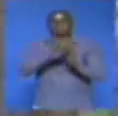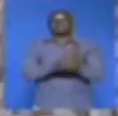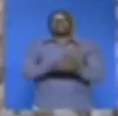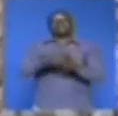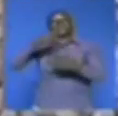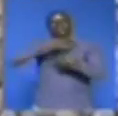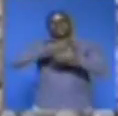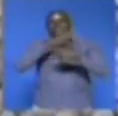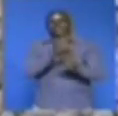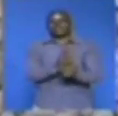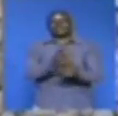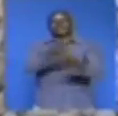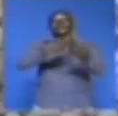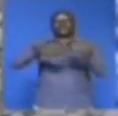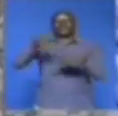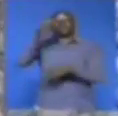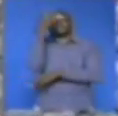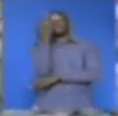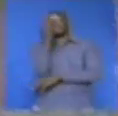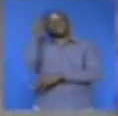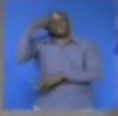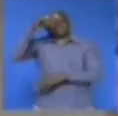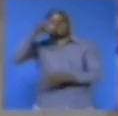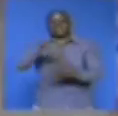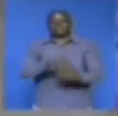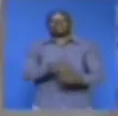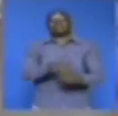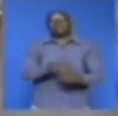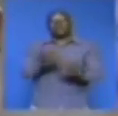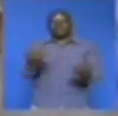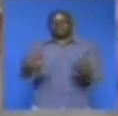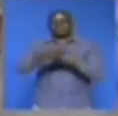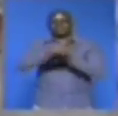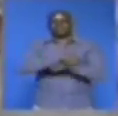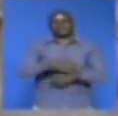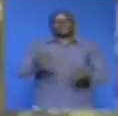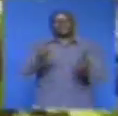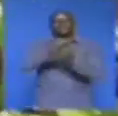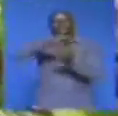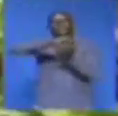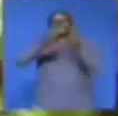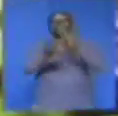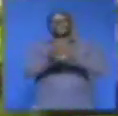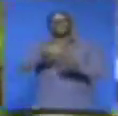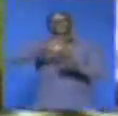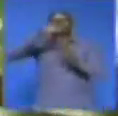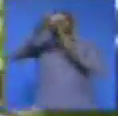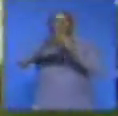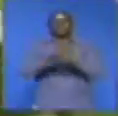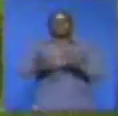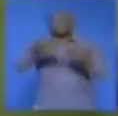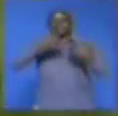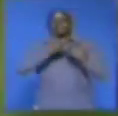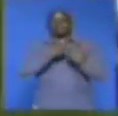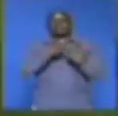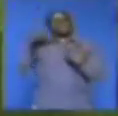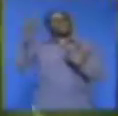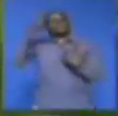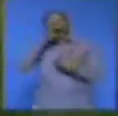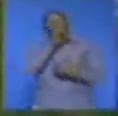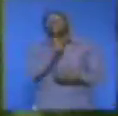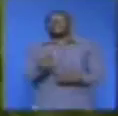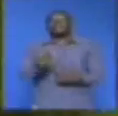produits dérivés de cette plante ligneuse. Aujourd'hui, avec les changements climatiques, on assiste au vieillissement du